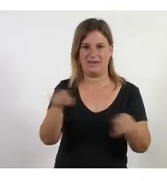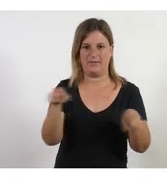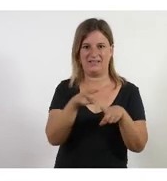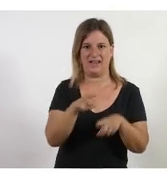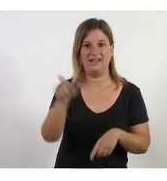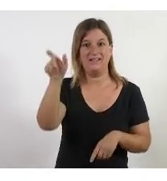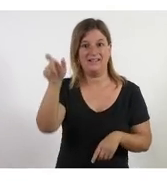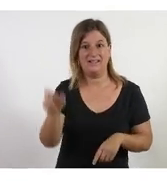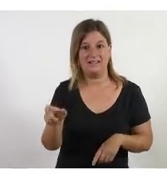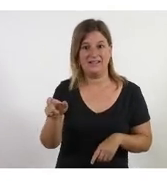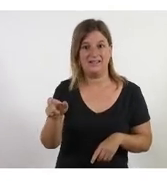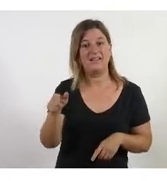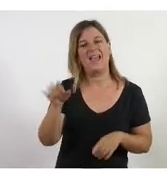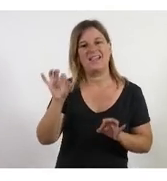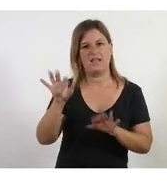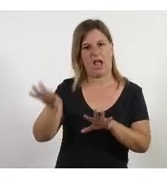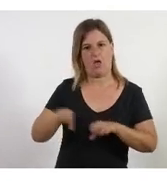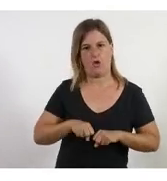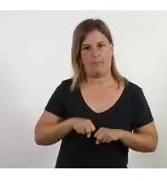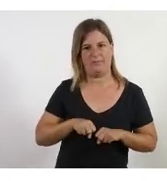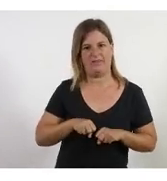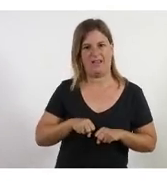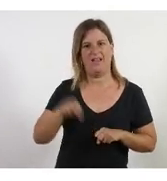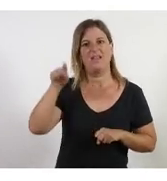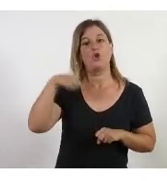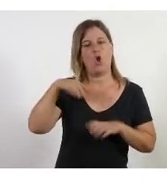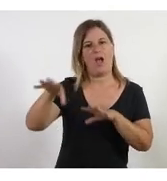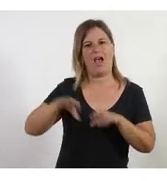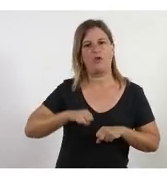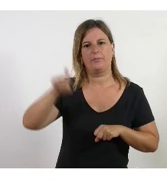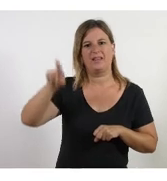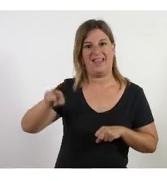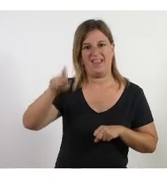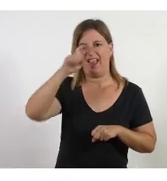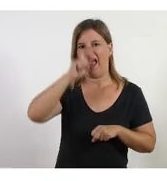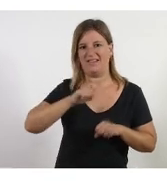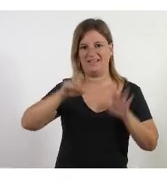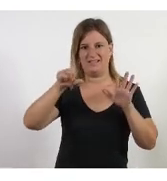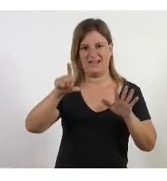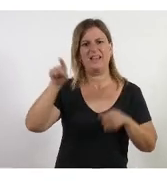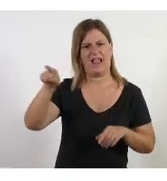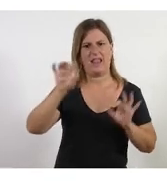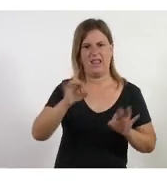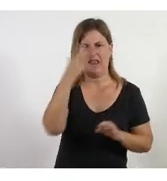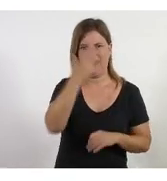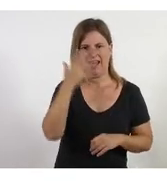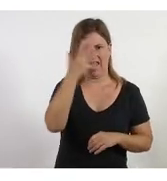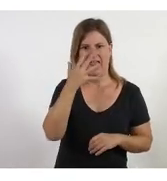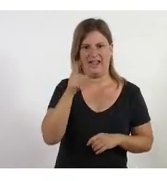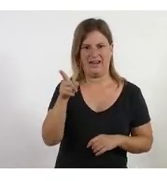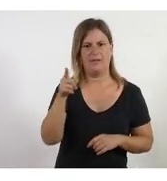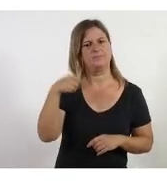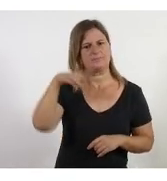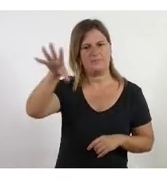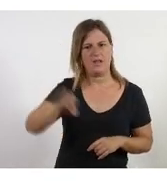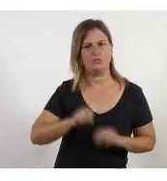nano és adoptat, el vaig adoptar quan tenia gairebé 7 anys, i és negre. Llavors el vam anar a buscar al seu